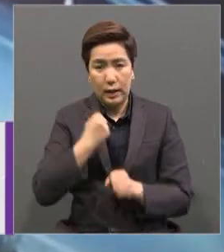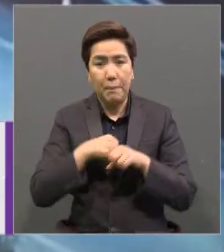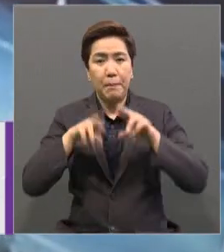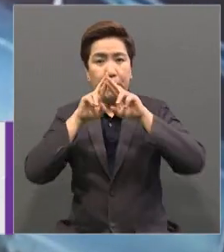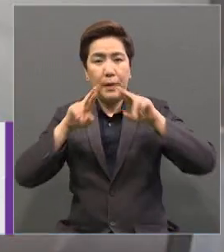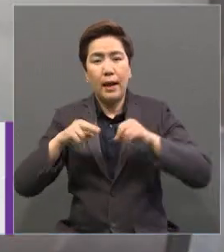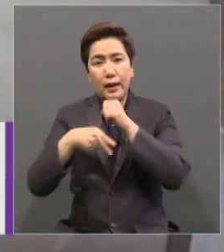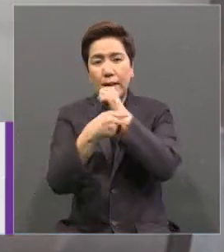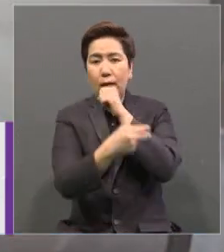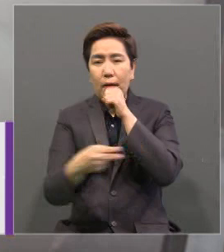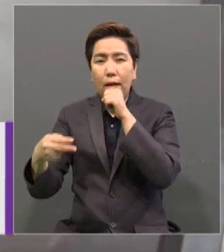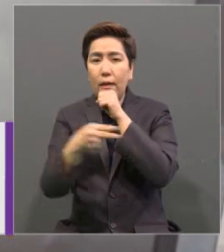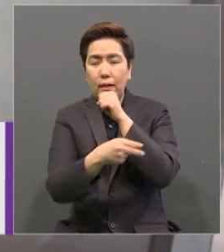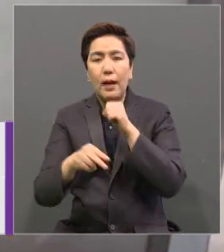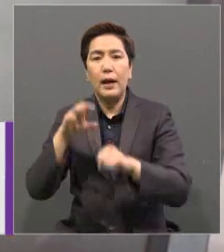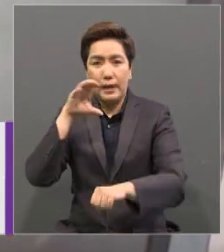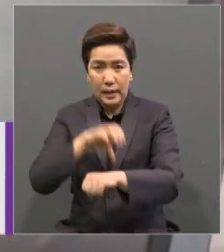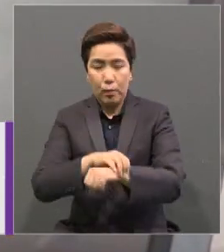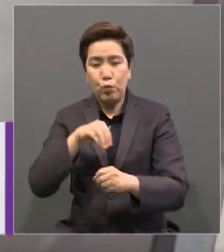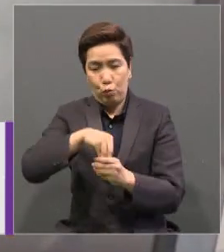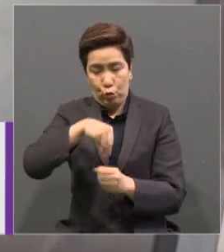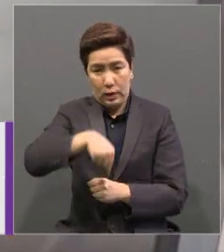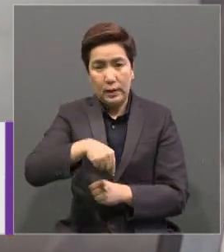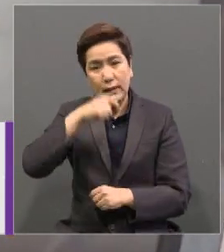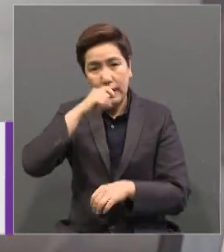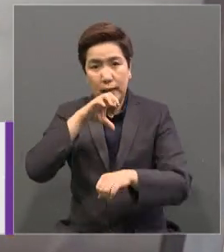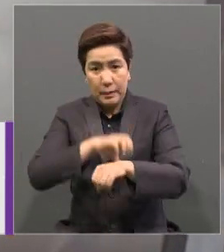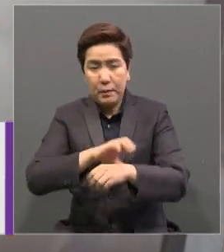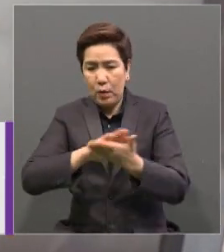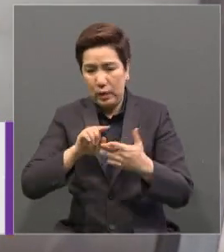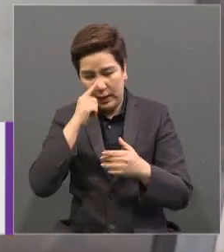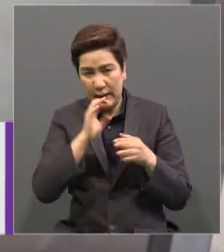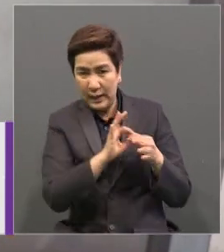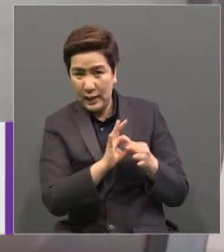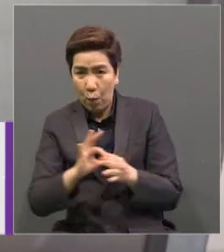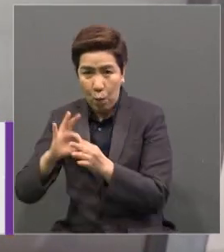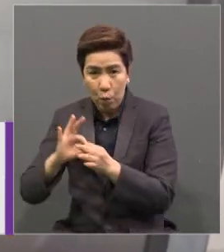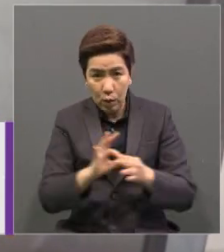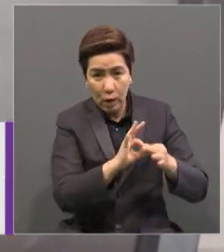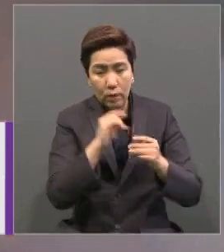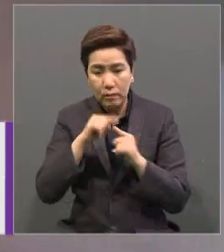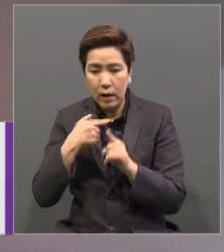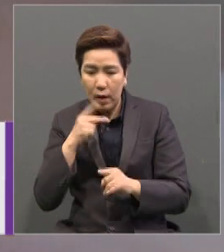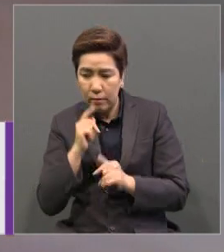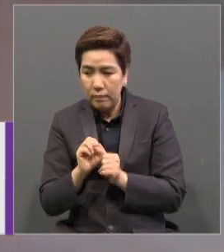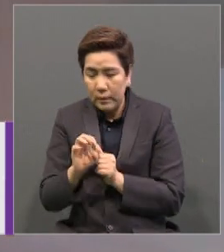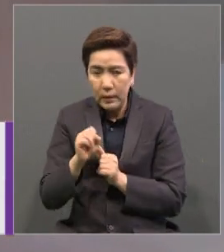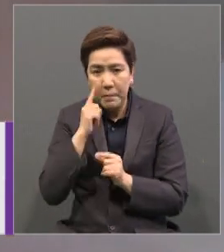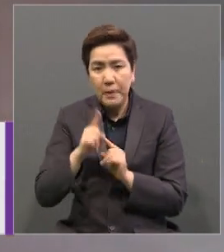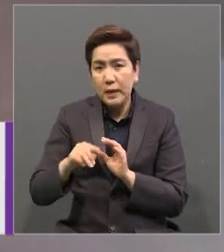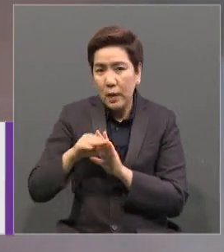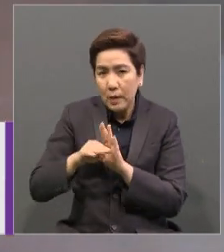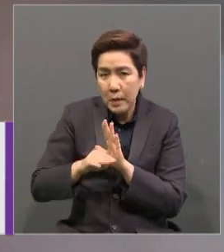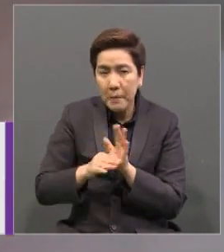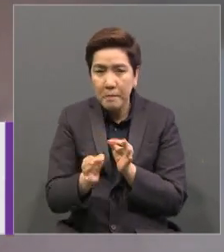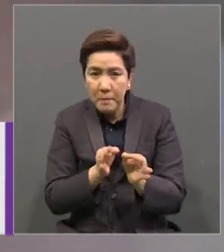านคาราโอเกะมีการดำเนินคดีที่สภ.บางแม่นางหลังพบว่ามีส่วนเกี่ยวข้องในการให้คำแนะนำเป็นขั้นเป็นต